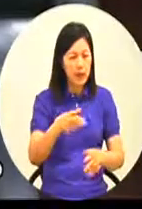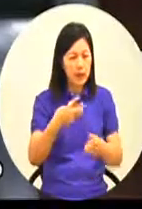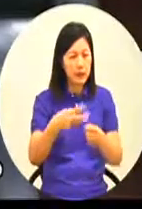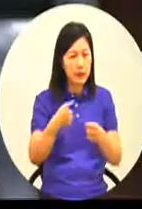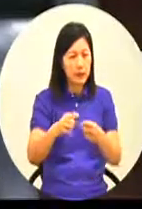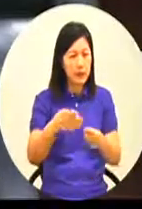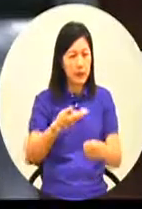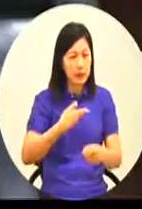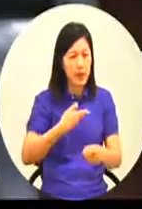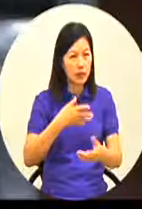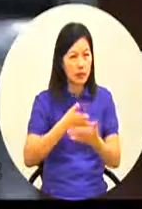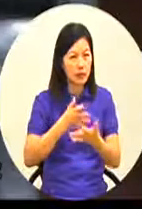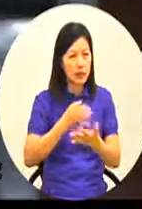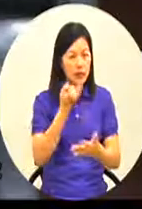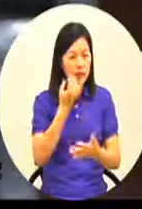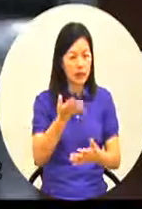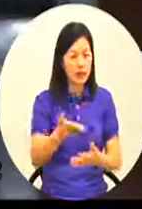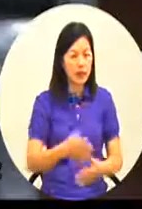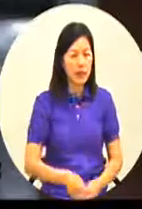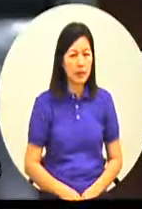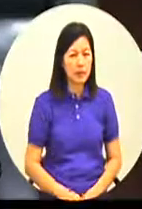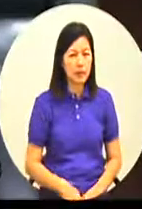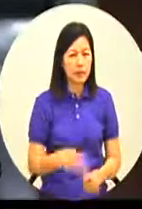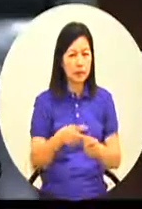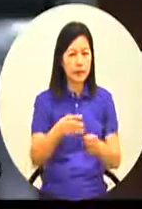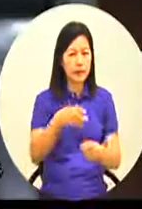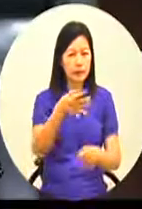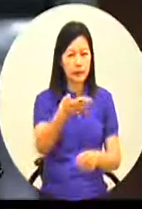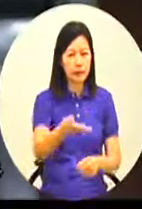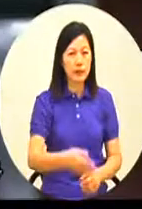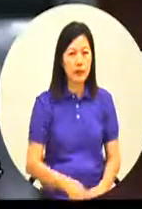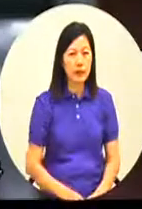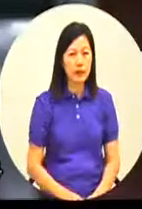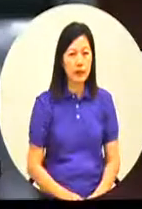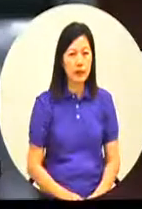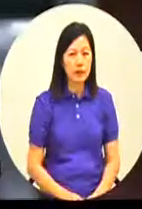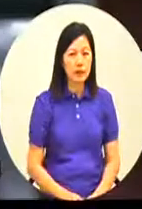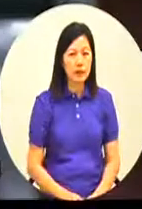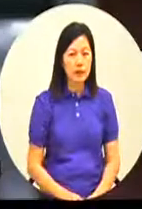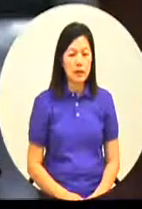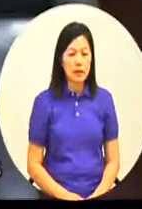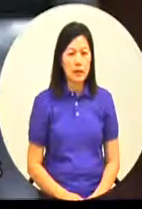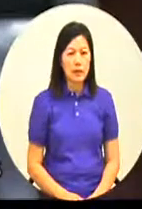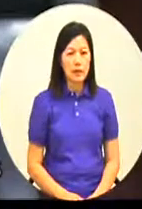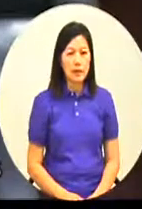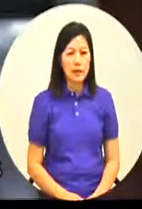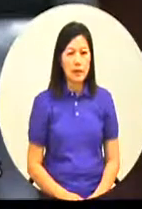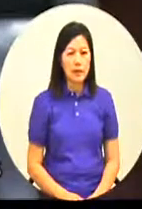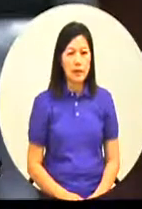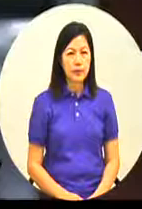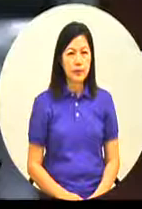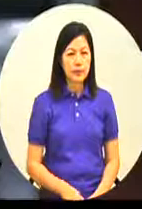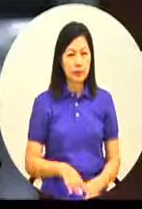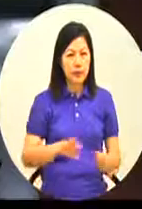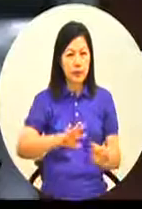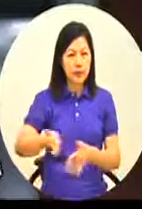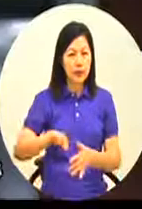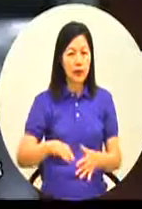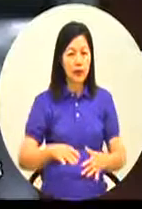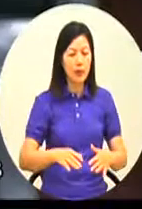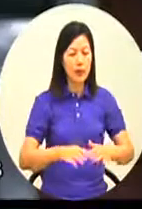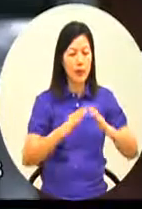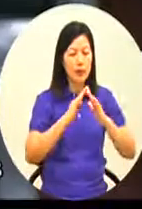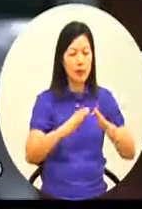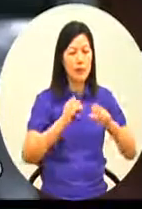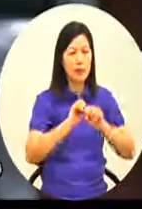钟？ 哦，请再给三分钟。 好，谢谢。那谢谢公务局。那另外我想针对这个都发局的部分